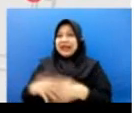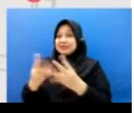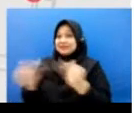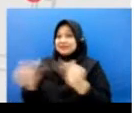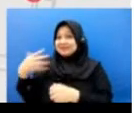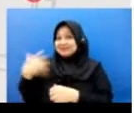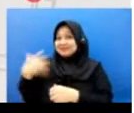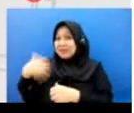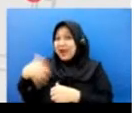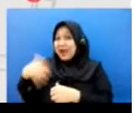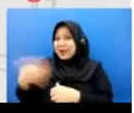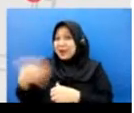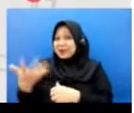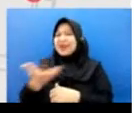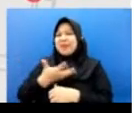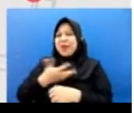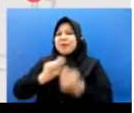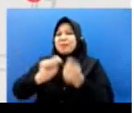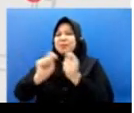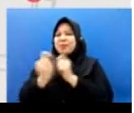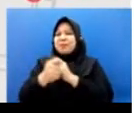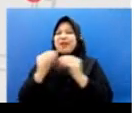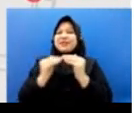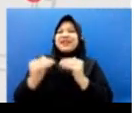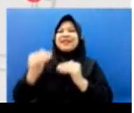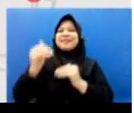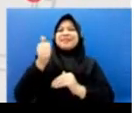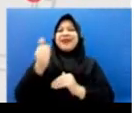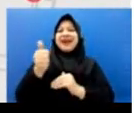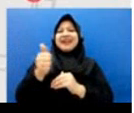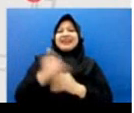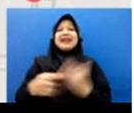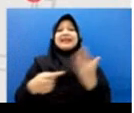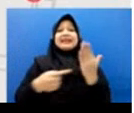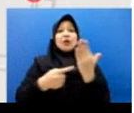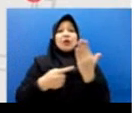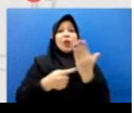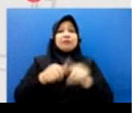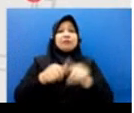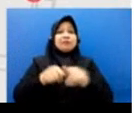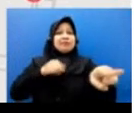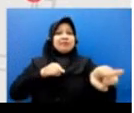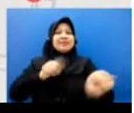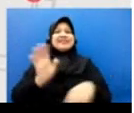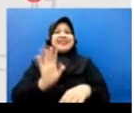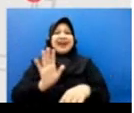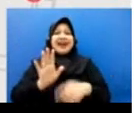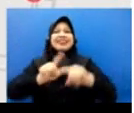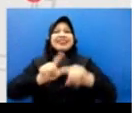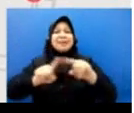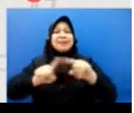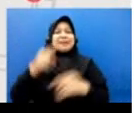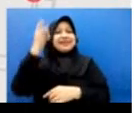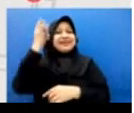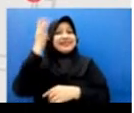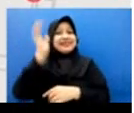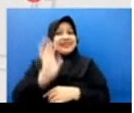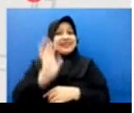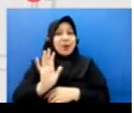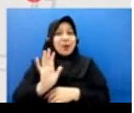baik dan lebih baik lagi, dan jangan sampai ketinggalan dengan namanya teknologi, tapi jangan lupa di balance gitu ya